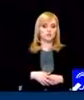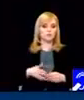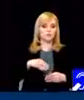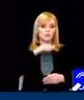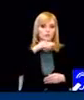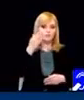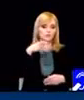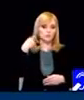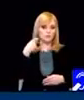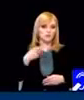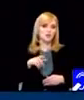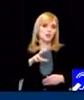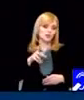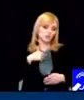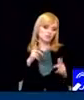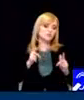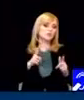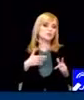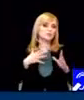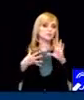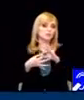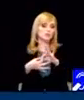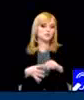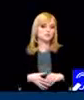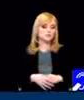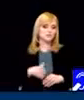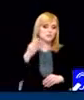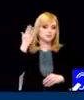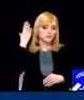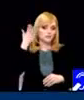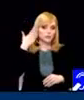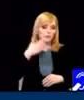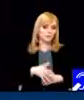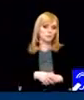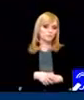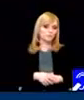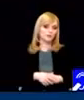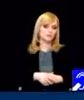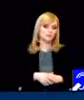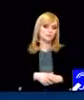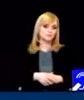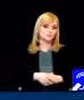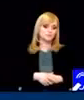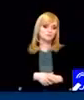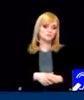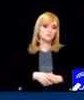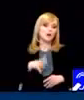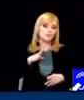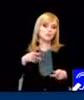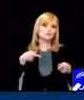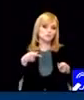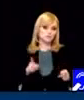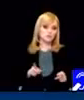pentru unirea cu Basarabia și pentru, mă rog, idealul unirii, chiar dacă, repet, el într-adevăr a